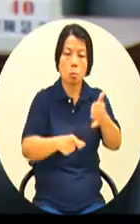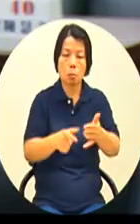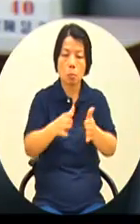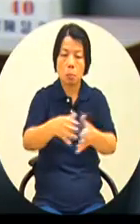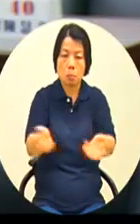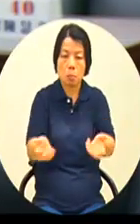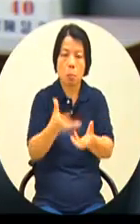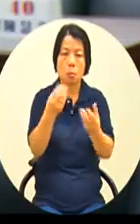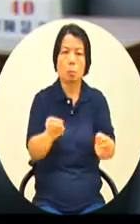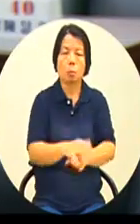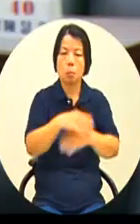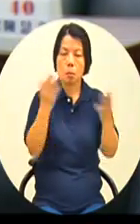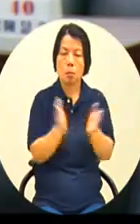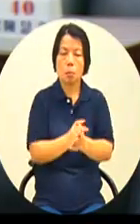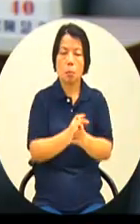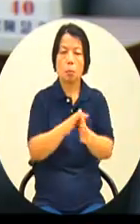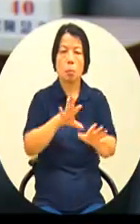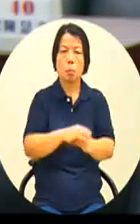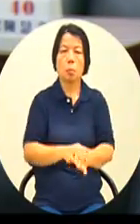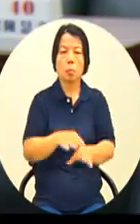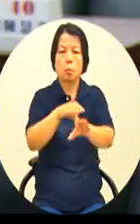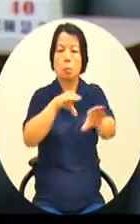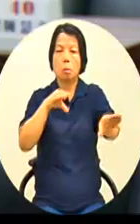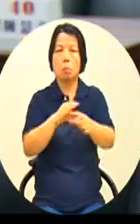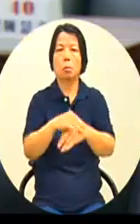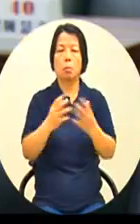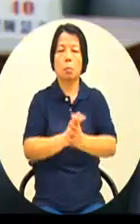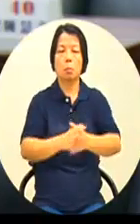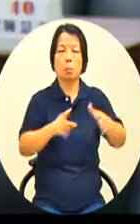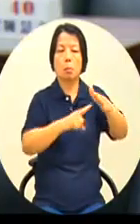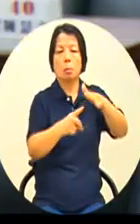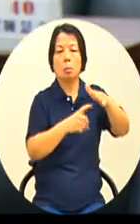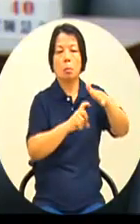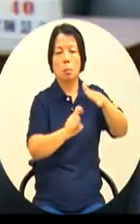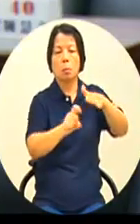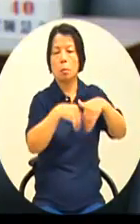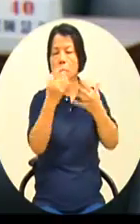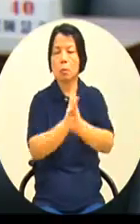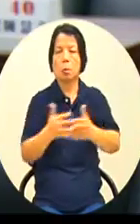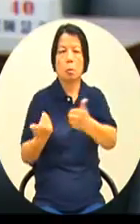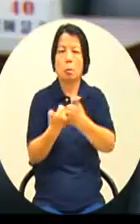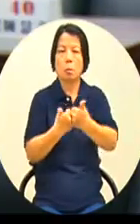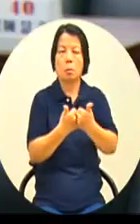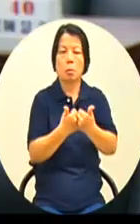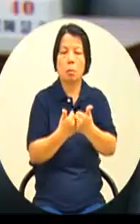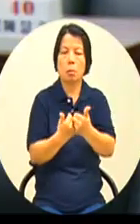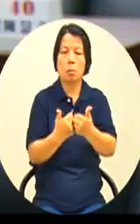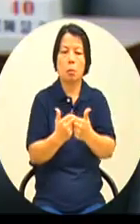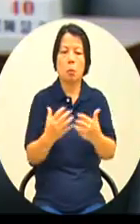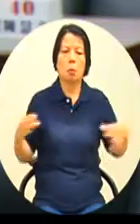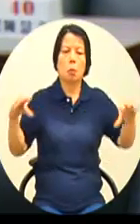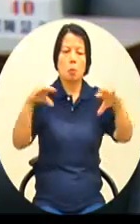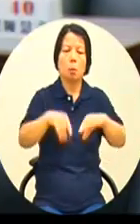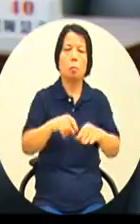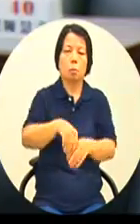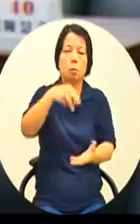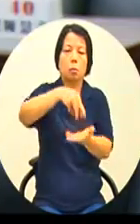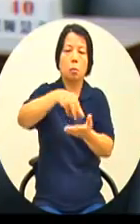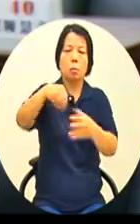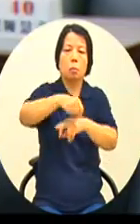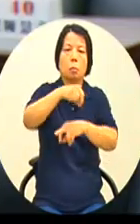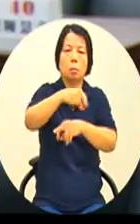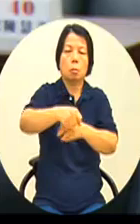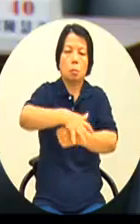即所有的车，规个拢国道一路国道十号，规拢挤起来到电信交流系统，啊，恁前个甲报告